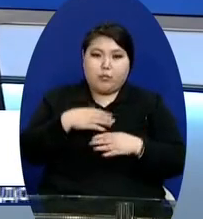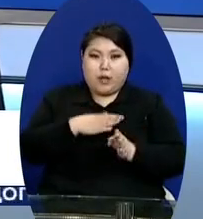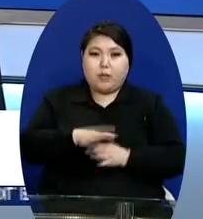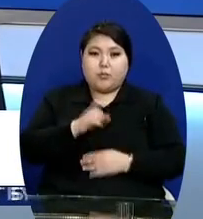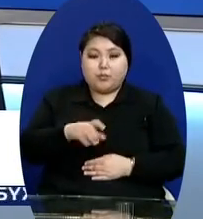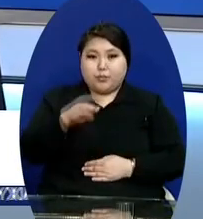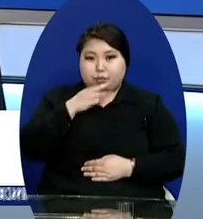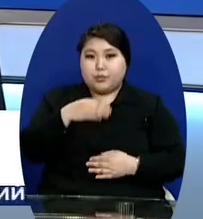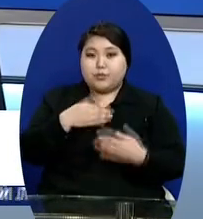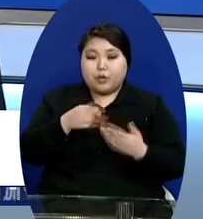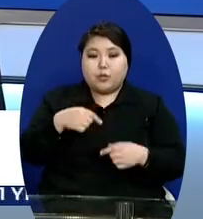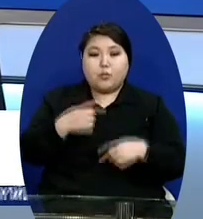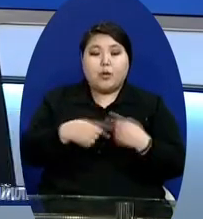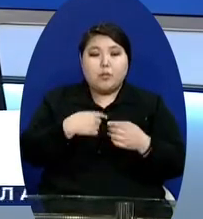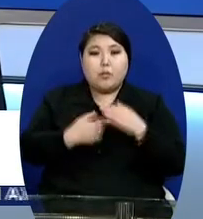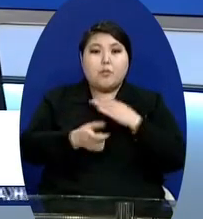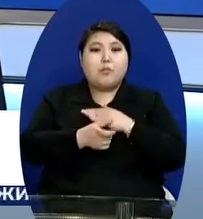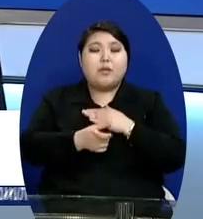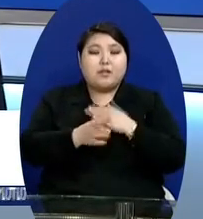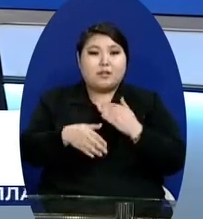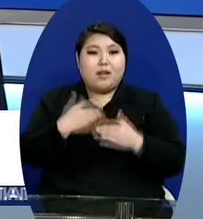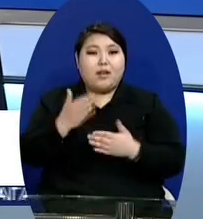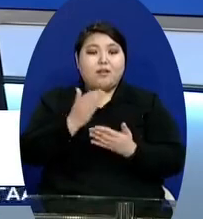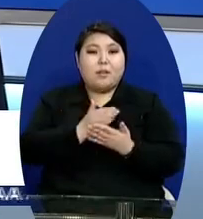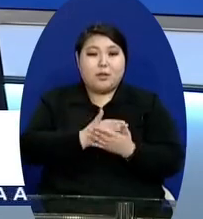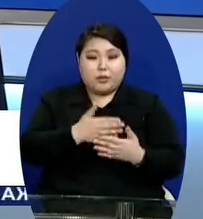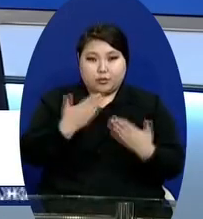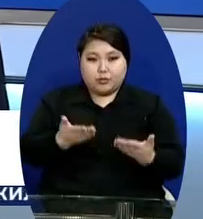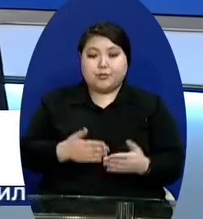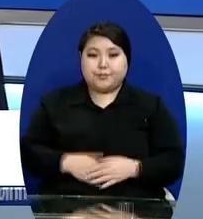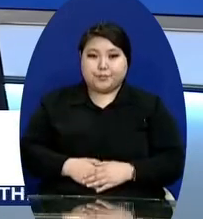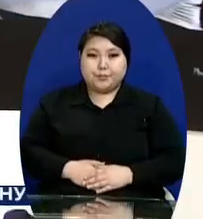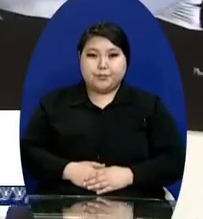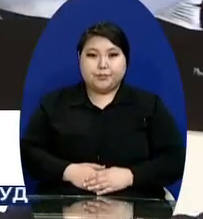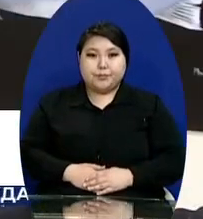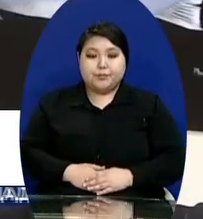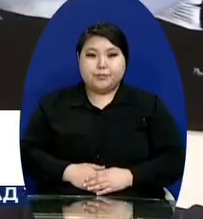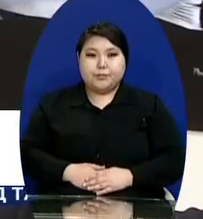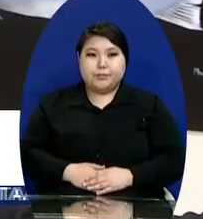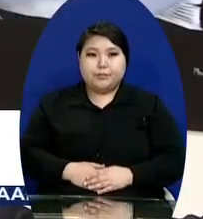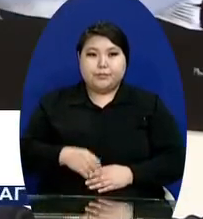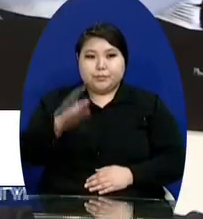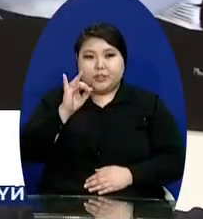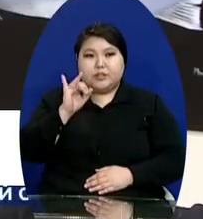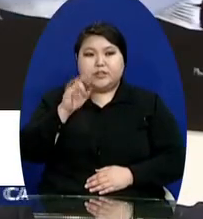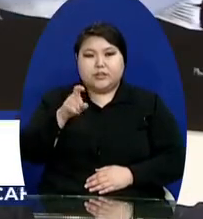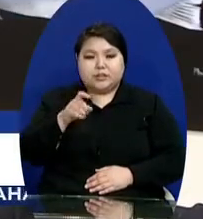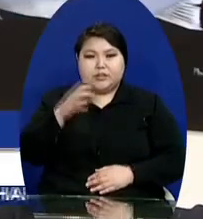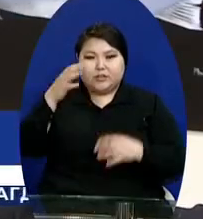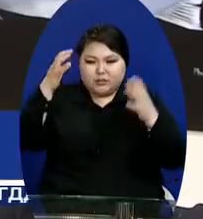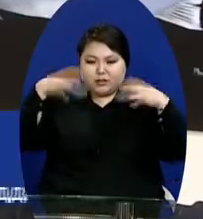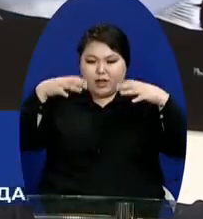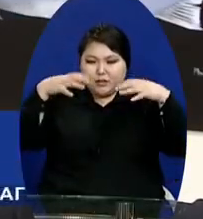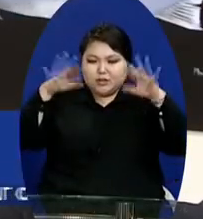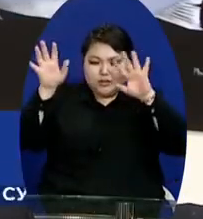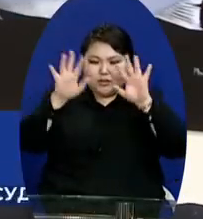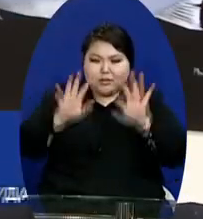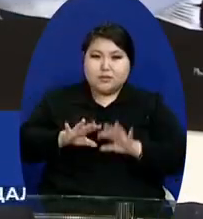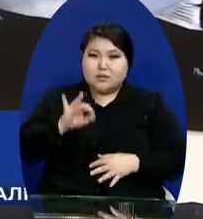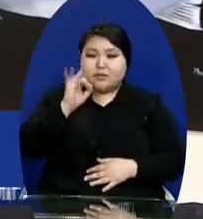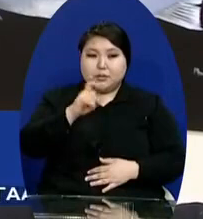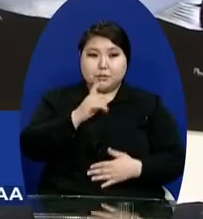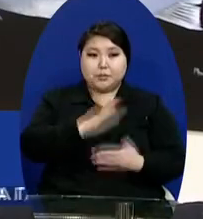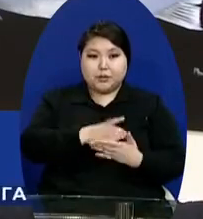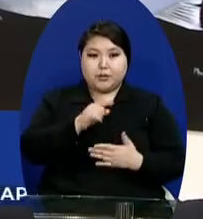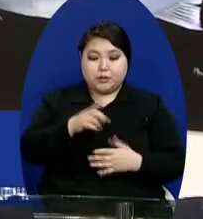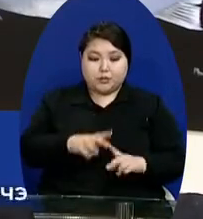мэдээлж байлаа. За энэ талаар одоо мэрэгжилтэн дараах тайлбарыг өгчөөсөн юм а. Их хэмжээний цас орсон жил бол